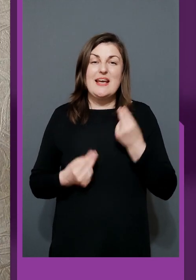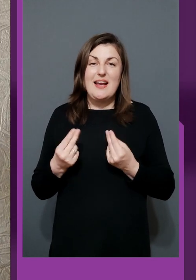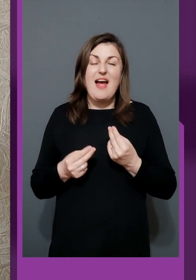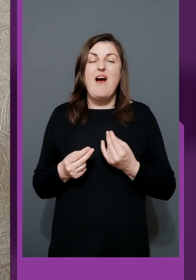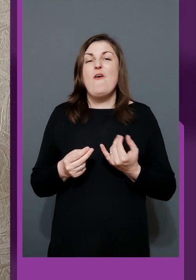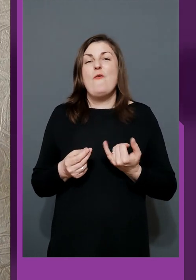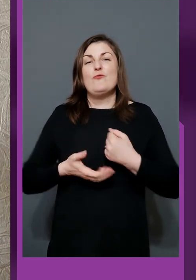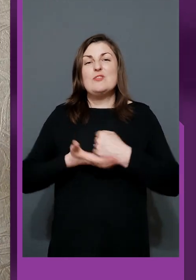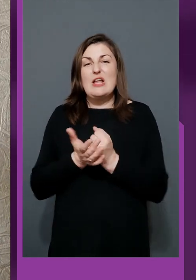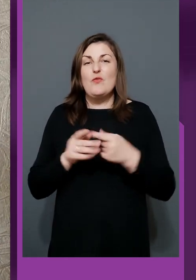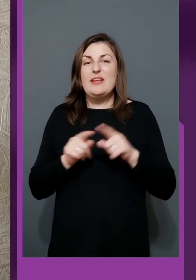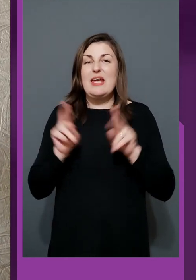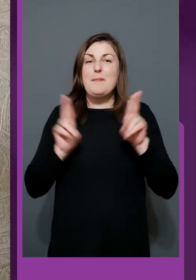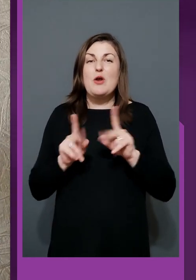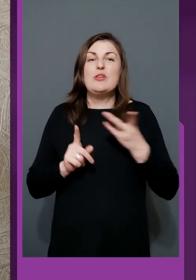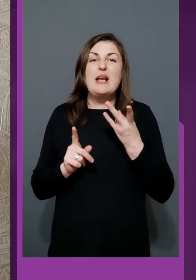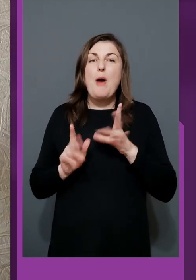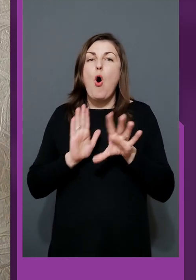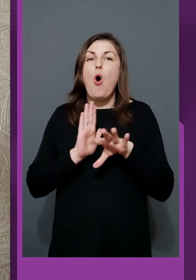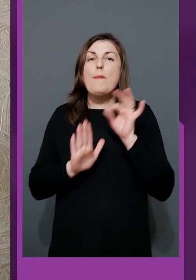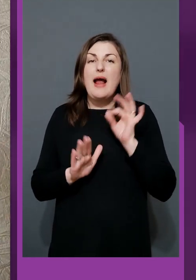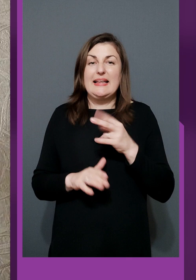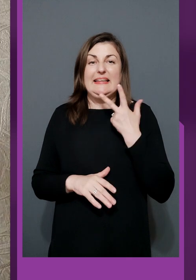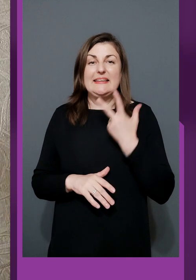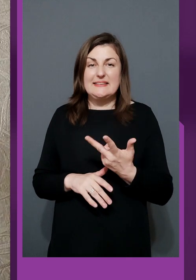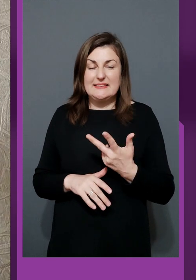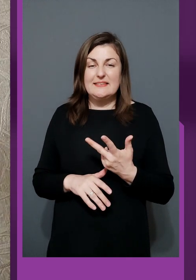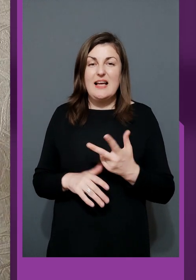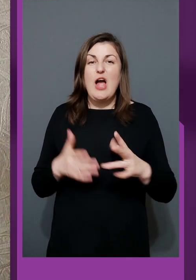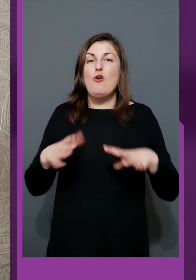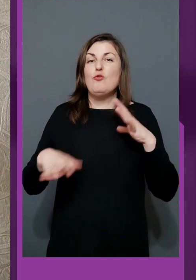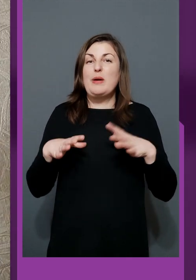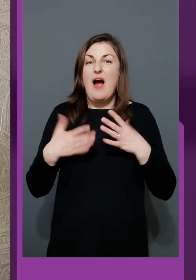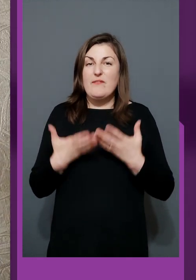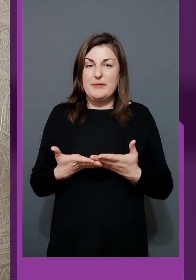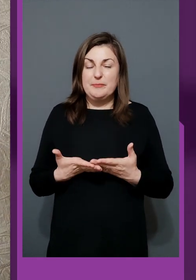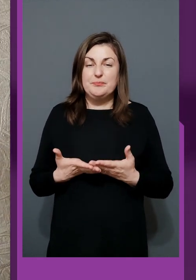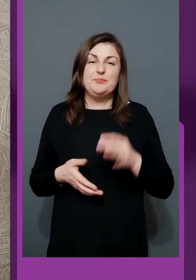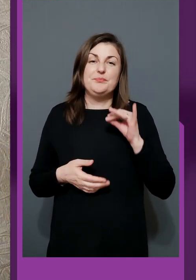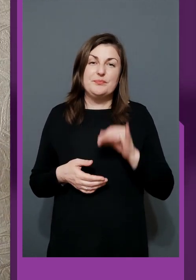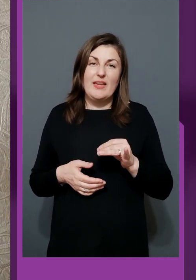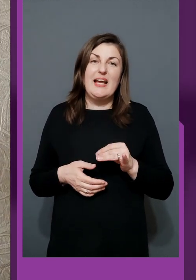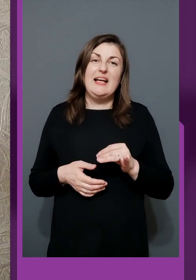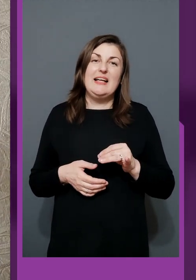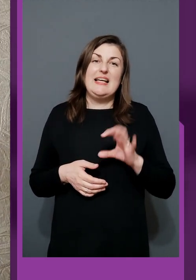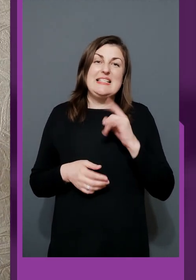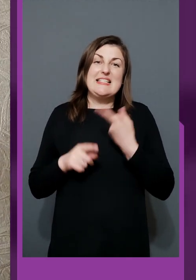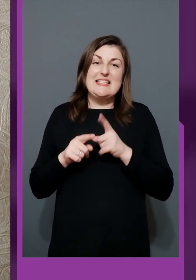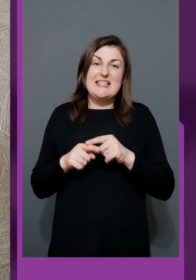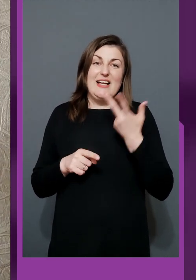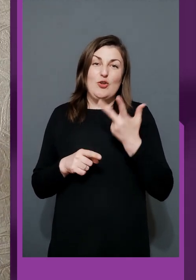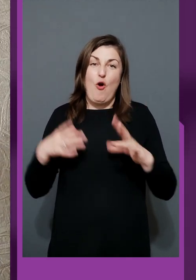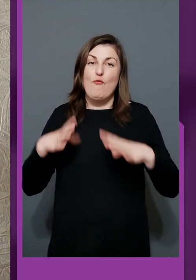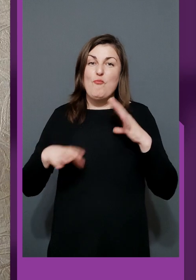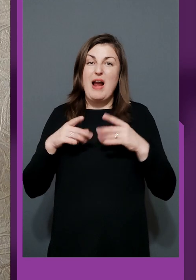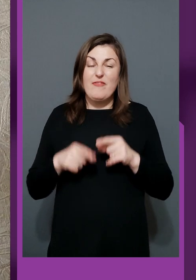іграх встановили такі правила що треба обрати три вправи і з цих